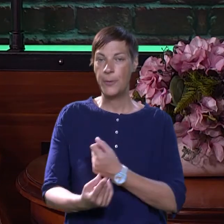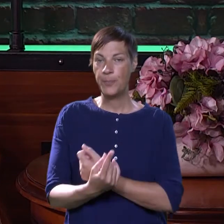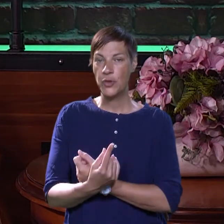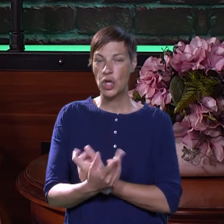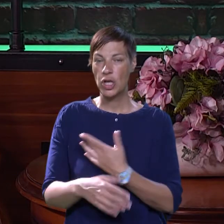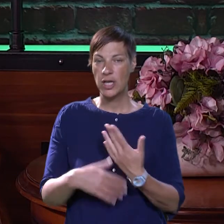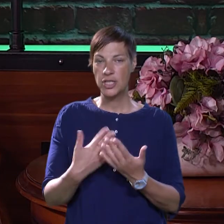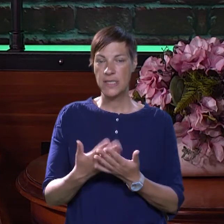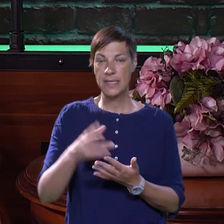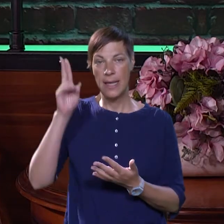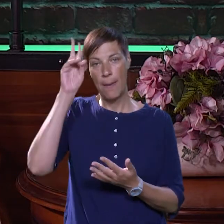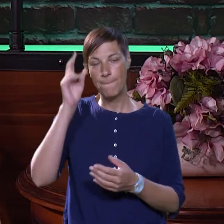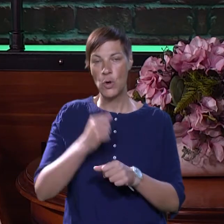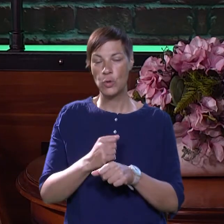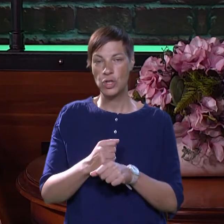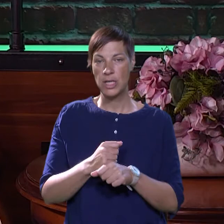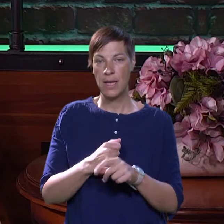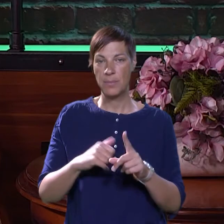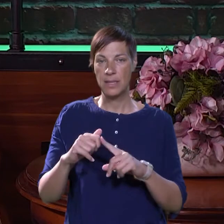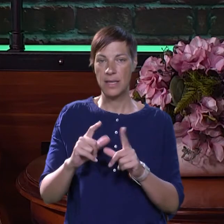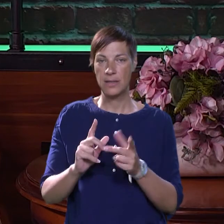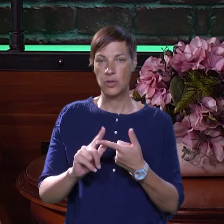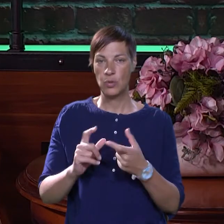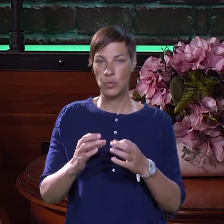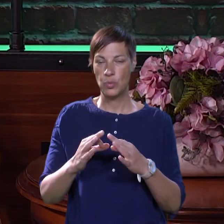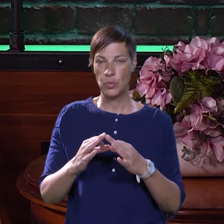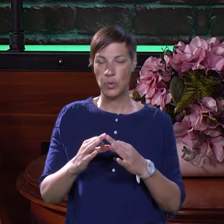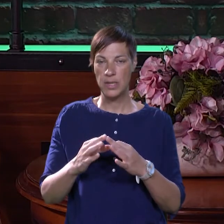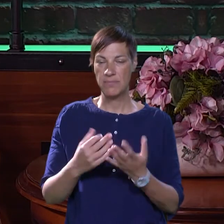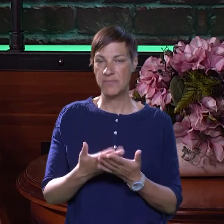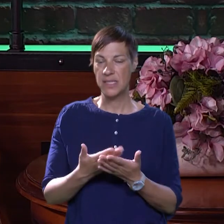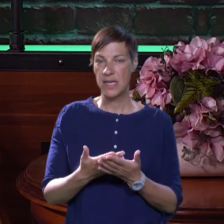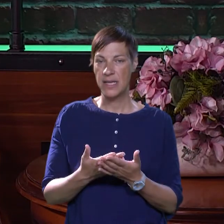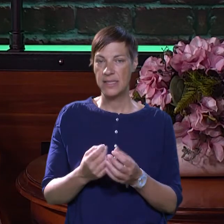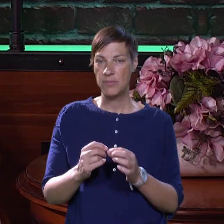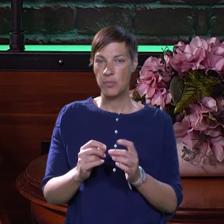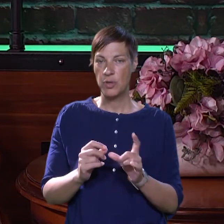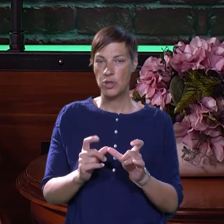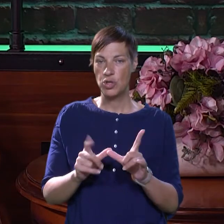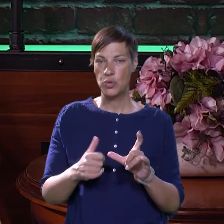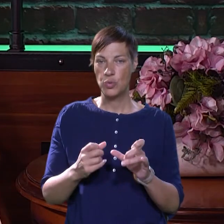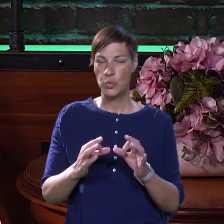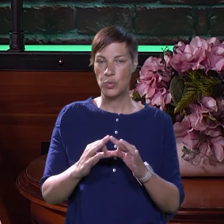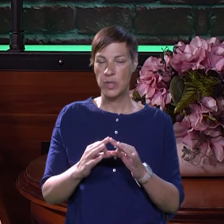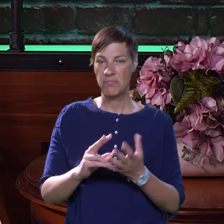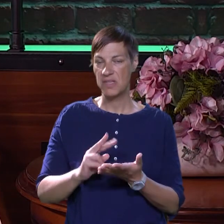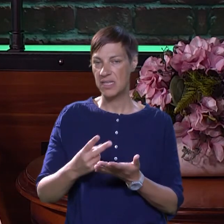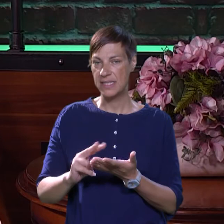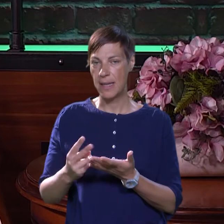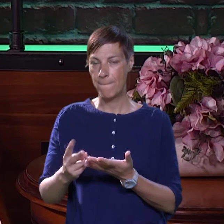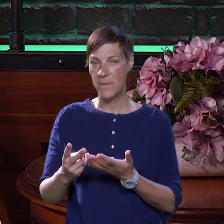Događa se da je moguće napraviti lekture za recimo nekakve brošure ili se